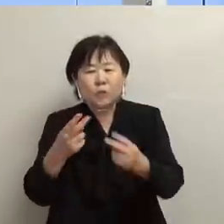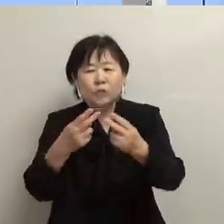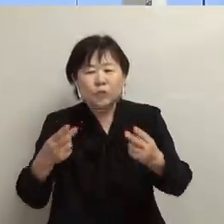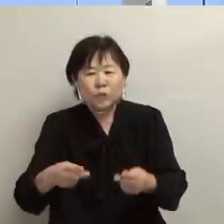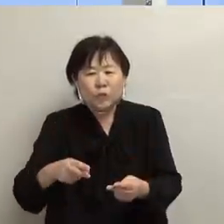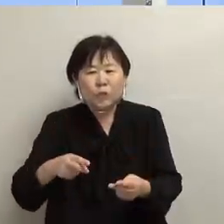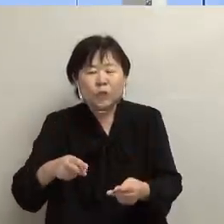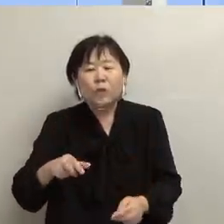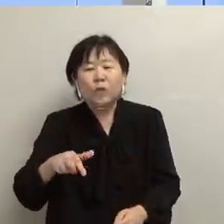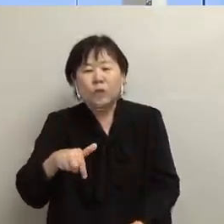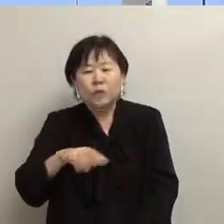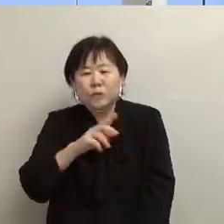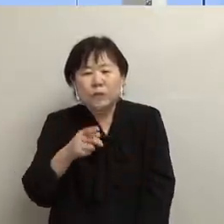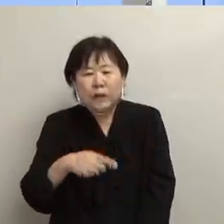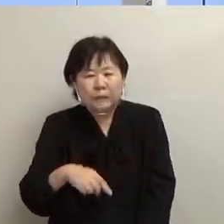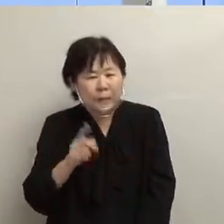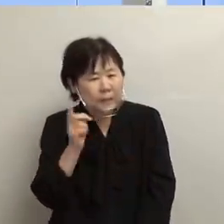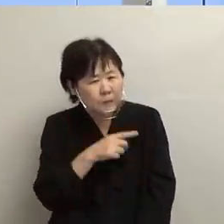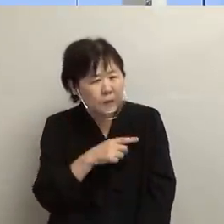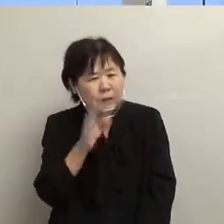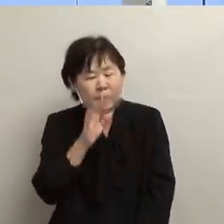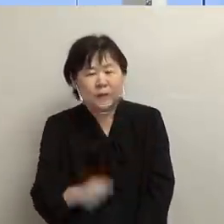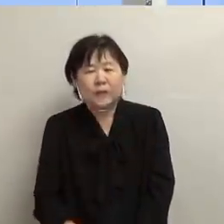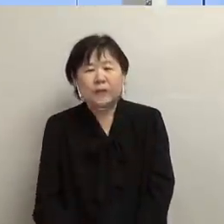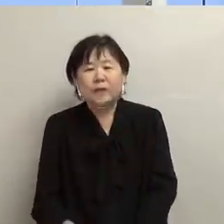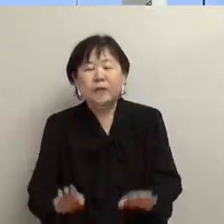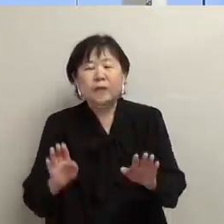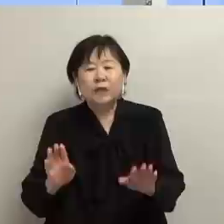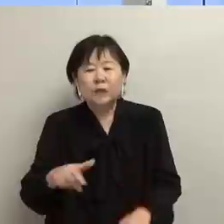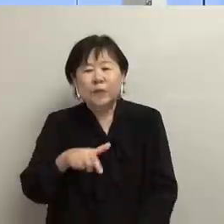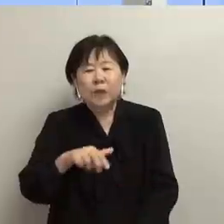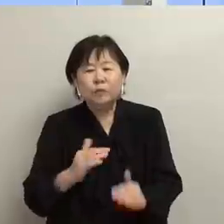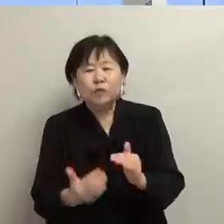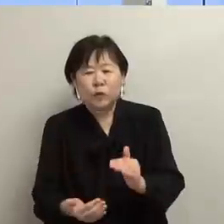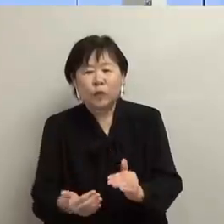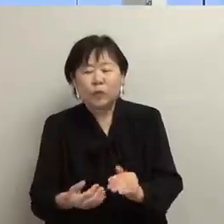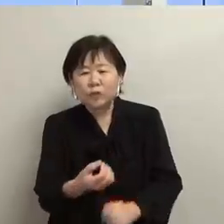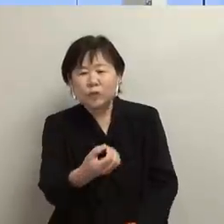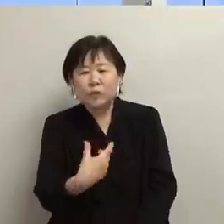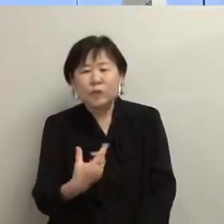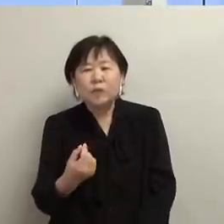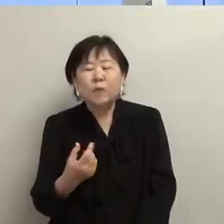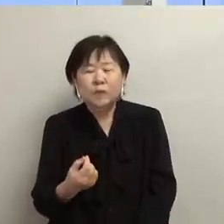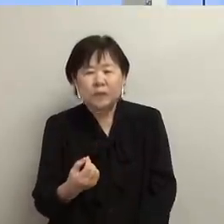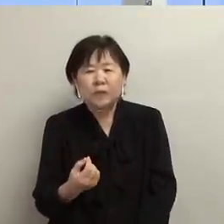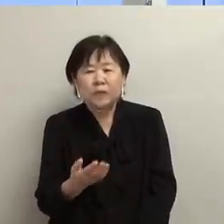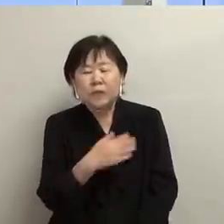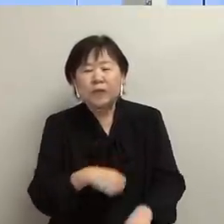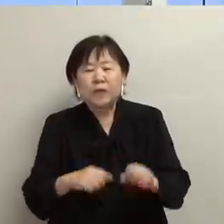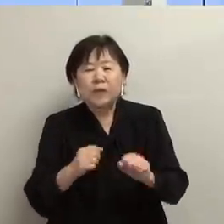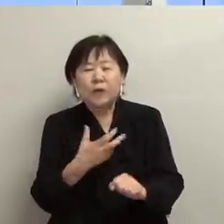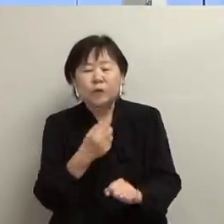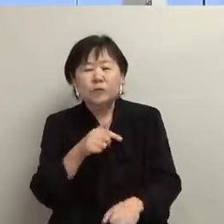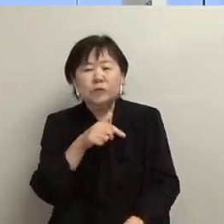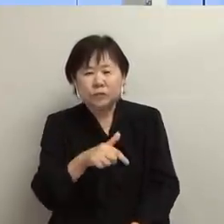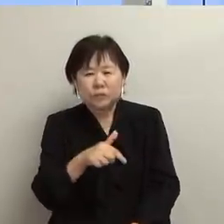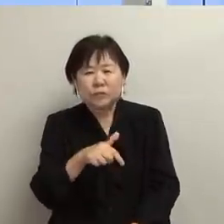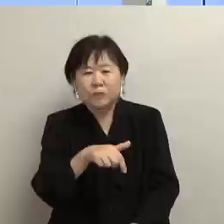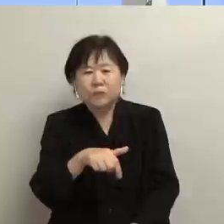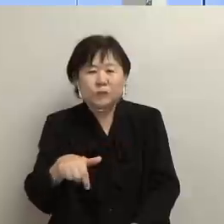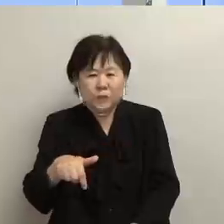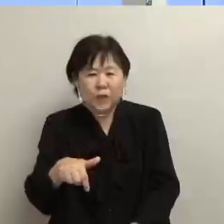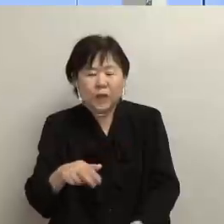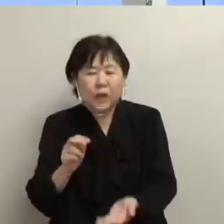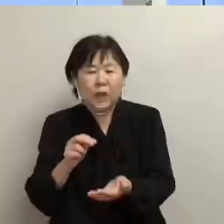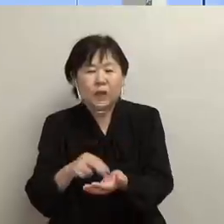ませんでもですね群馬県は今武藤さんが言ったように変更オクシブがですね一つ一つの医療機関と相当にちゃんと相談